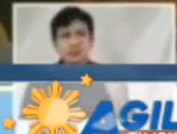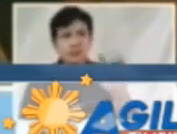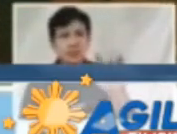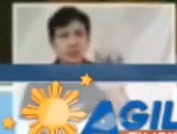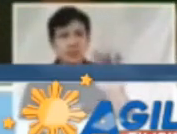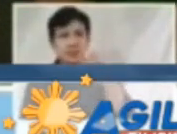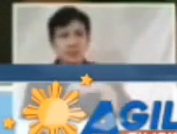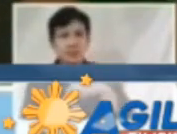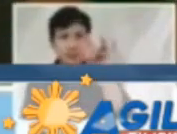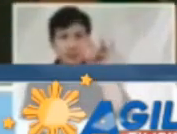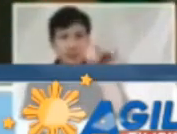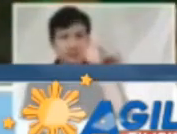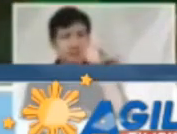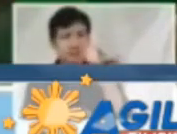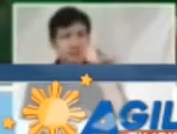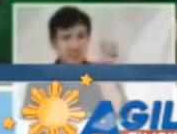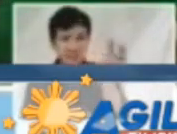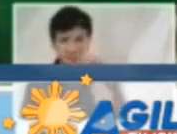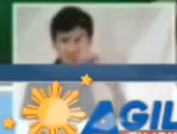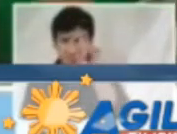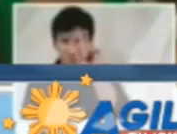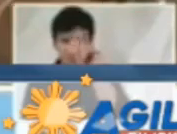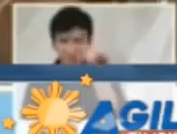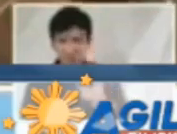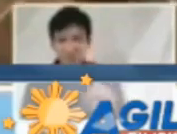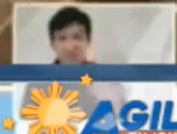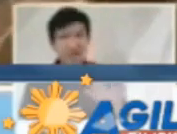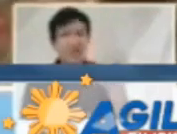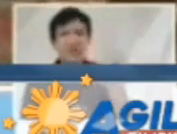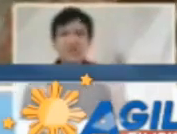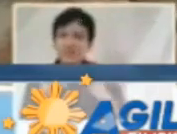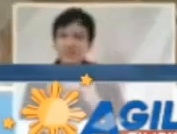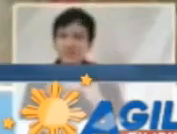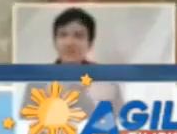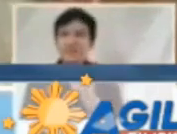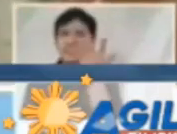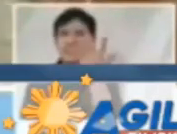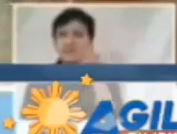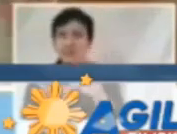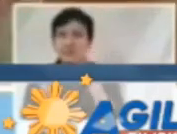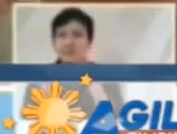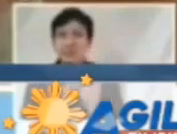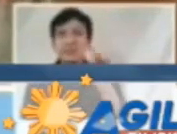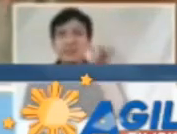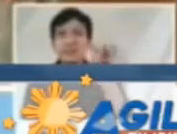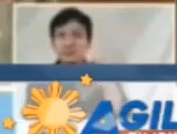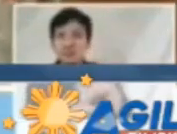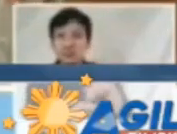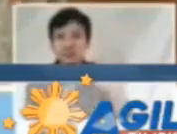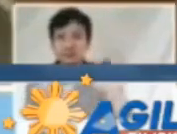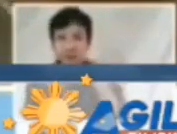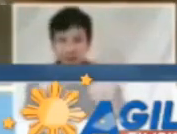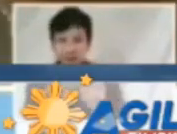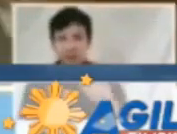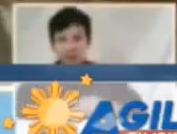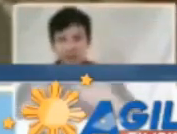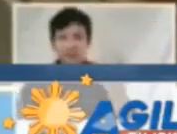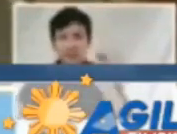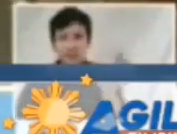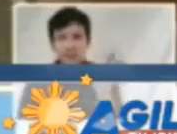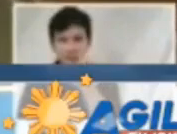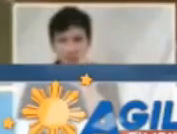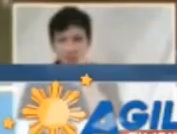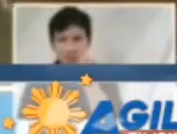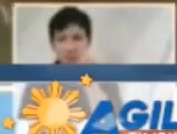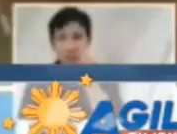Mayo 7 ang mga LGU para tapusin ang distribusyon ng pera na galing sa DSWD. Ito ay